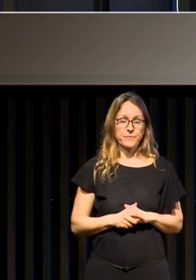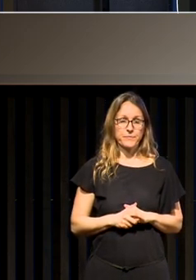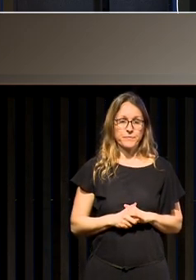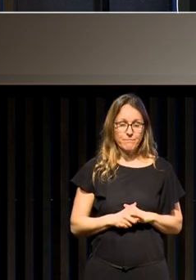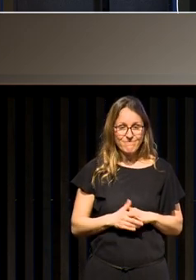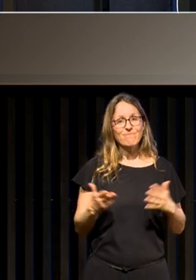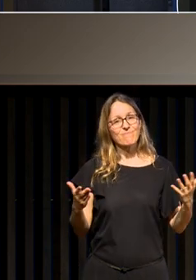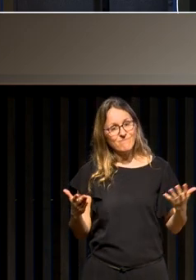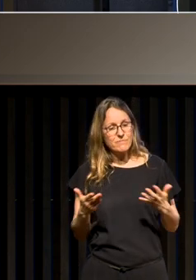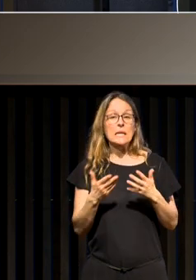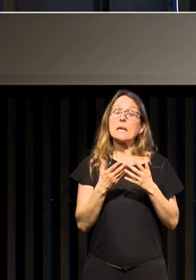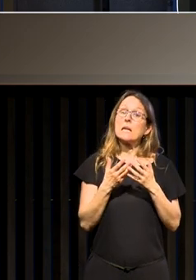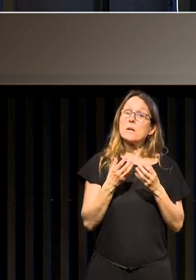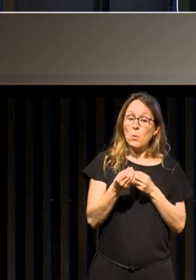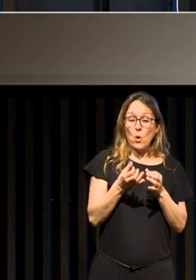Dans d'ovocytes,